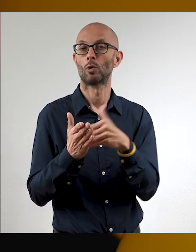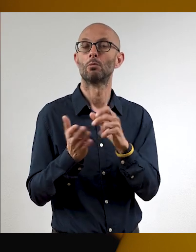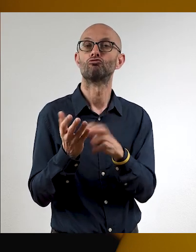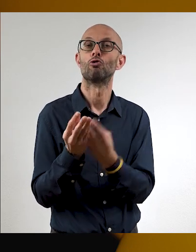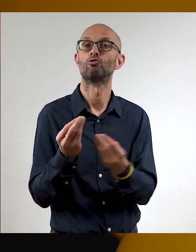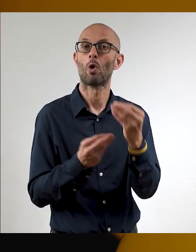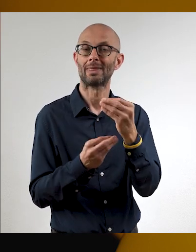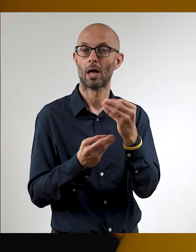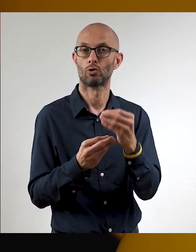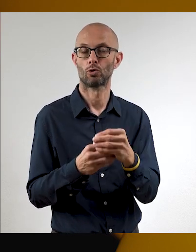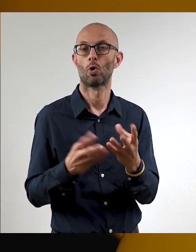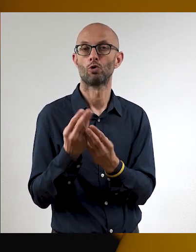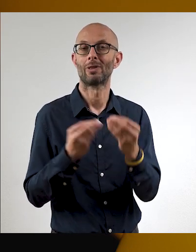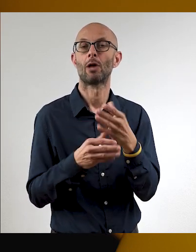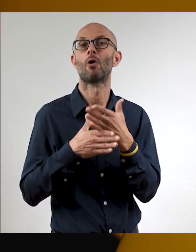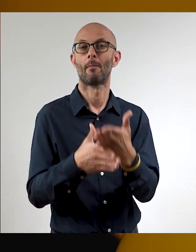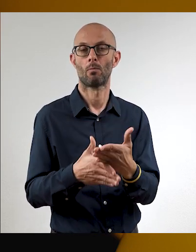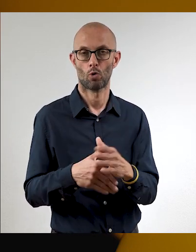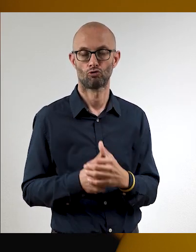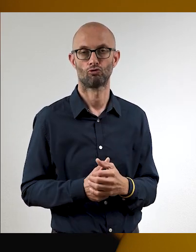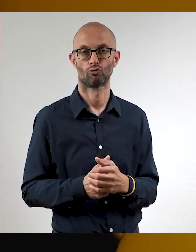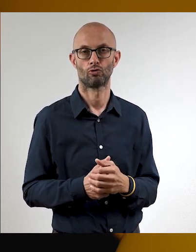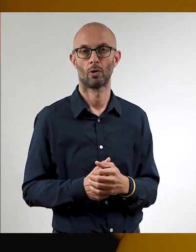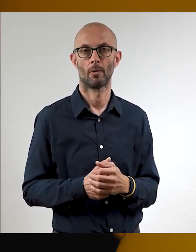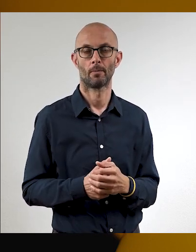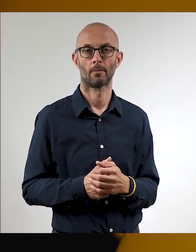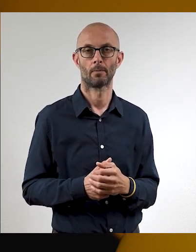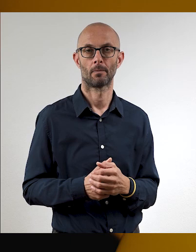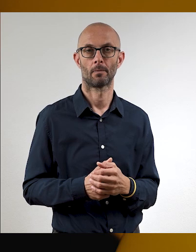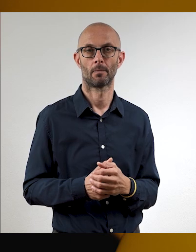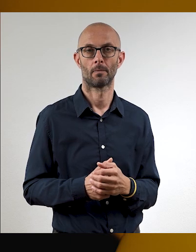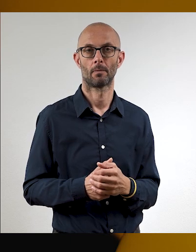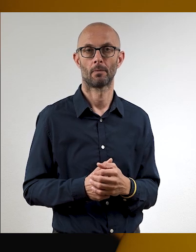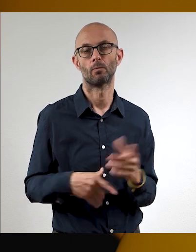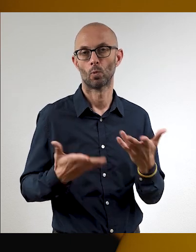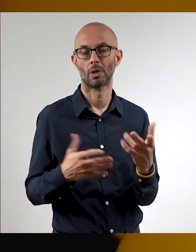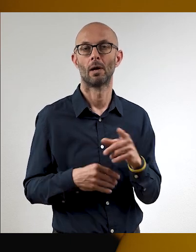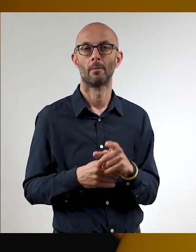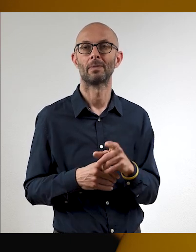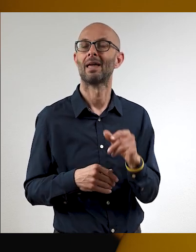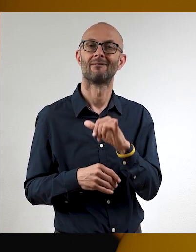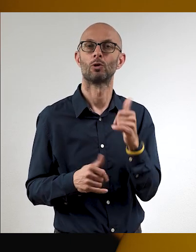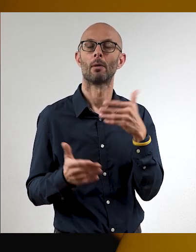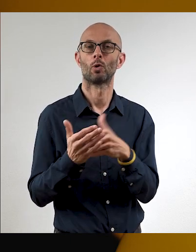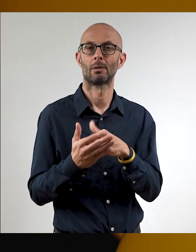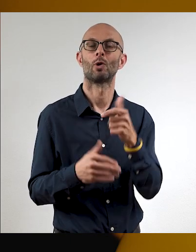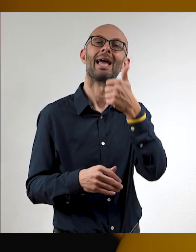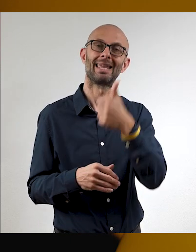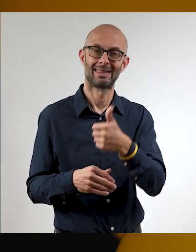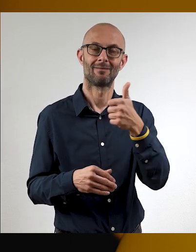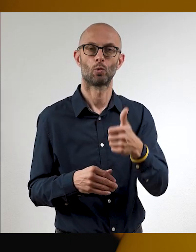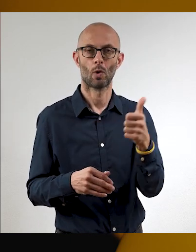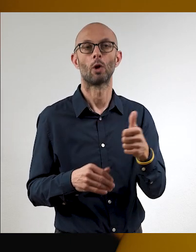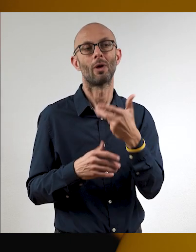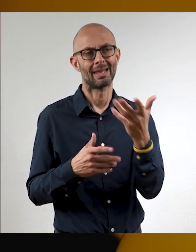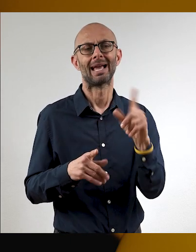še dodatno pomoč. Ne? Ne? Tako da vedno je treba tako individualno. No,